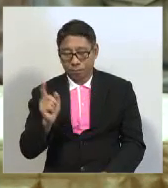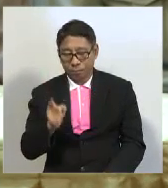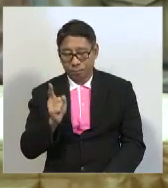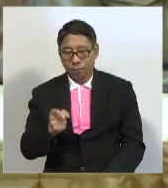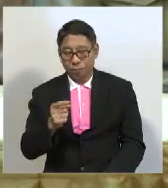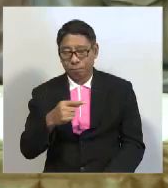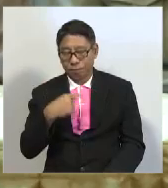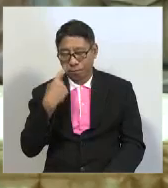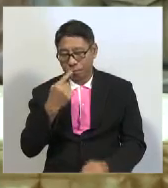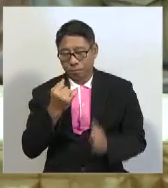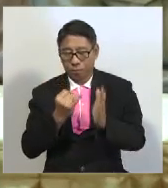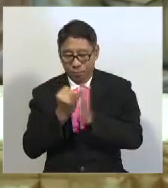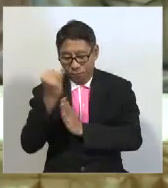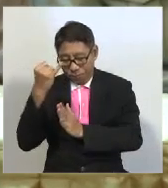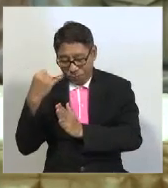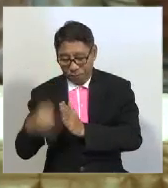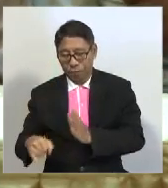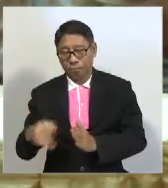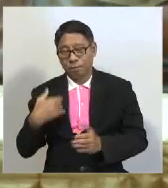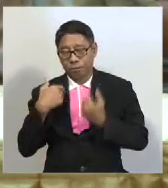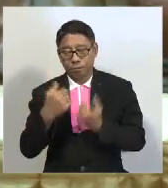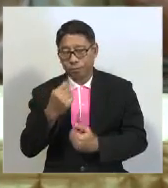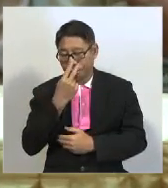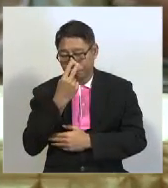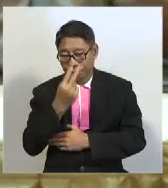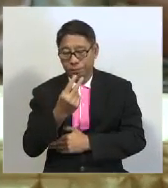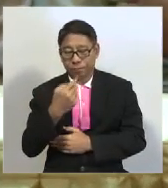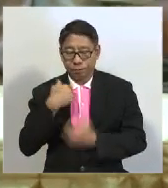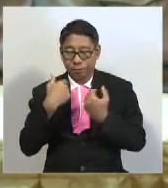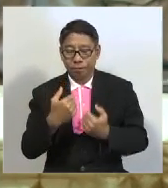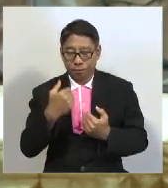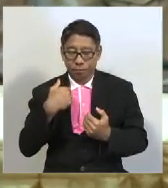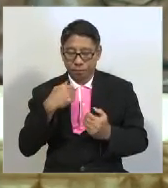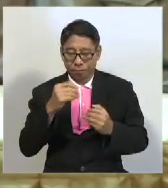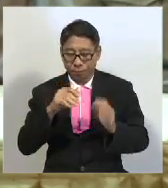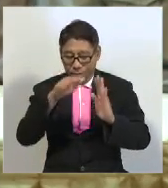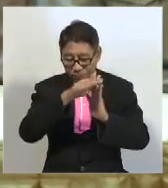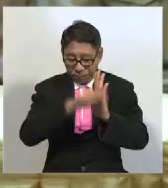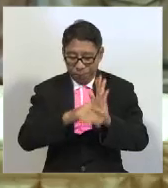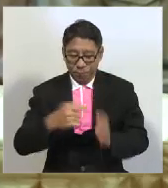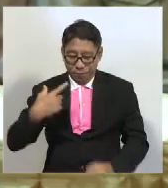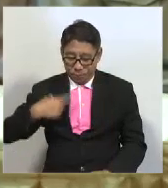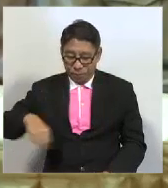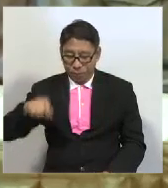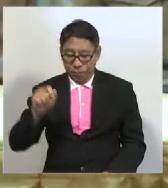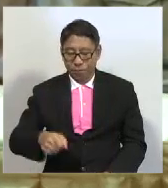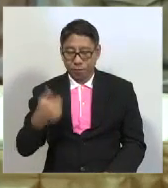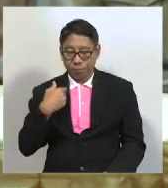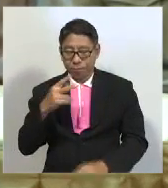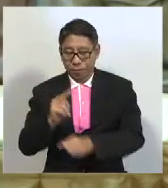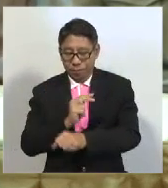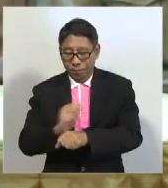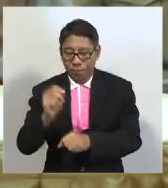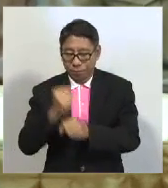ใครจะถูกใครจะผิดก็ต้องไปดูกันในชั้นกระบวนการยุติธรรมนะครับณเวลานี้เรามีหน้าที่ที่จะต้องด